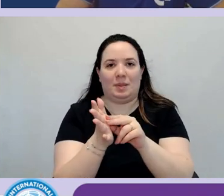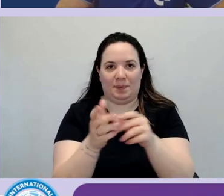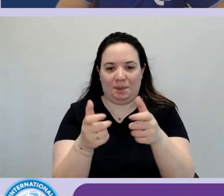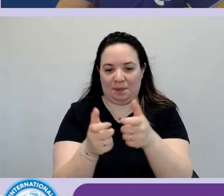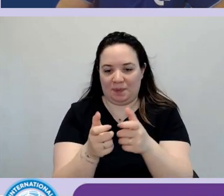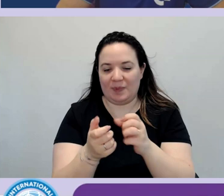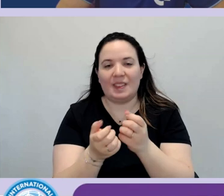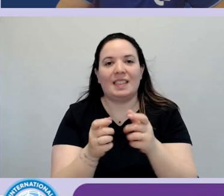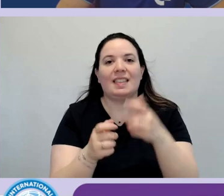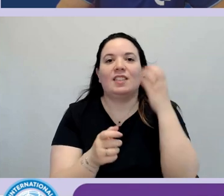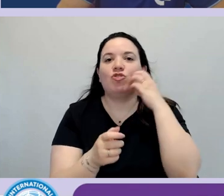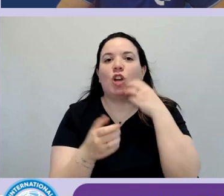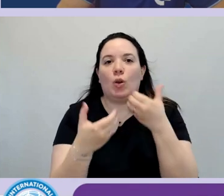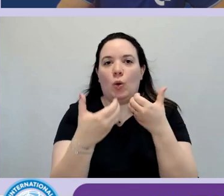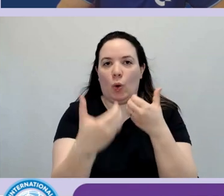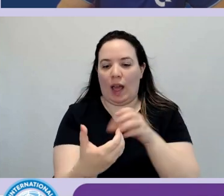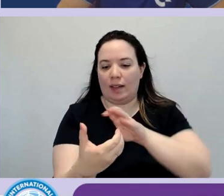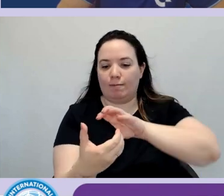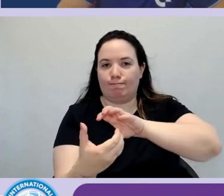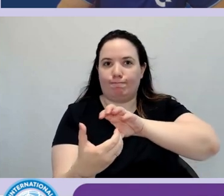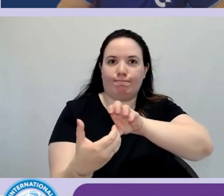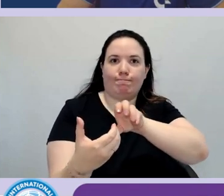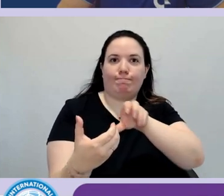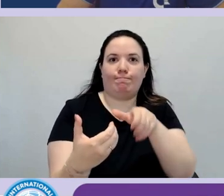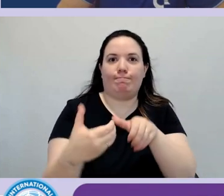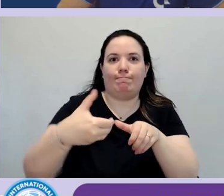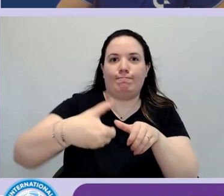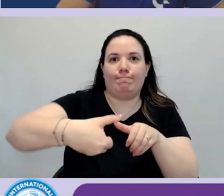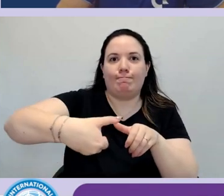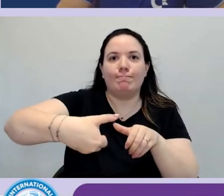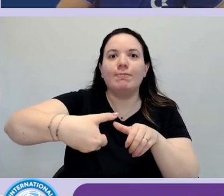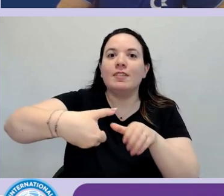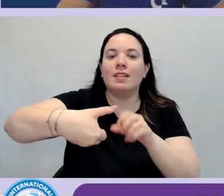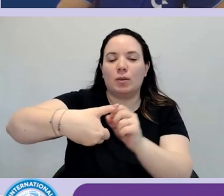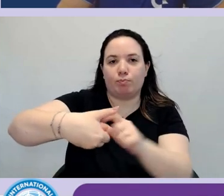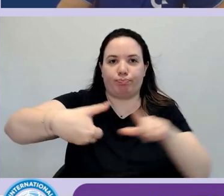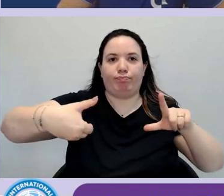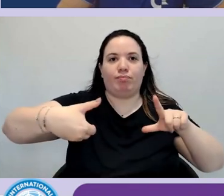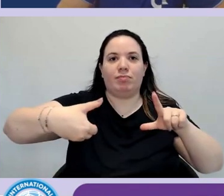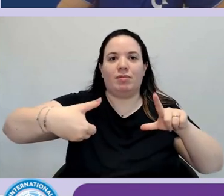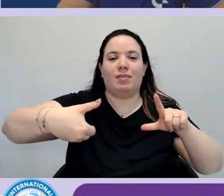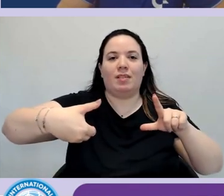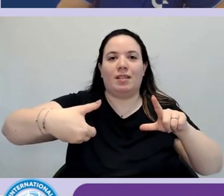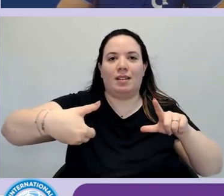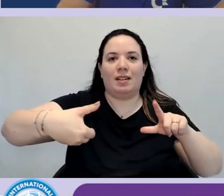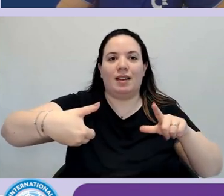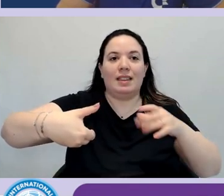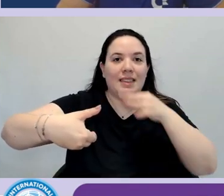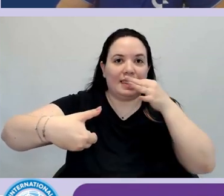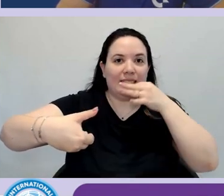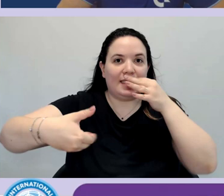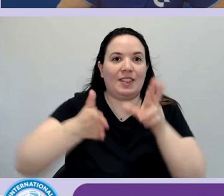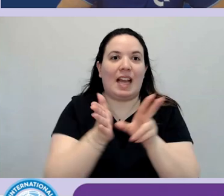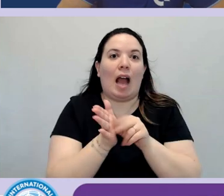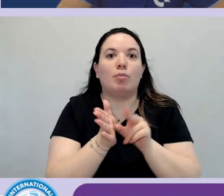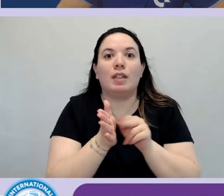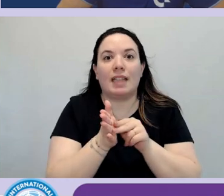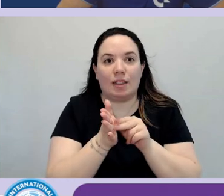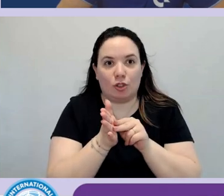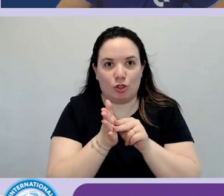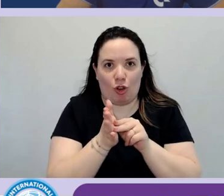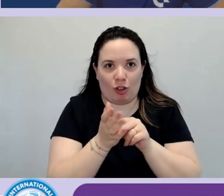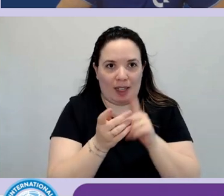Che significa fare un redesign completo dell'applicazione e magari Attualmente il costo supera il